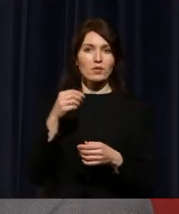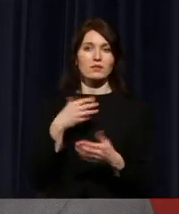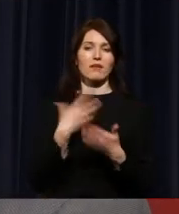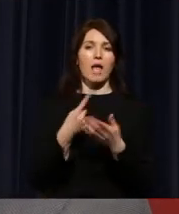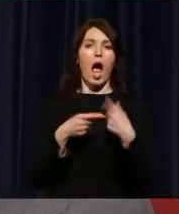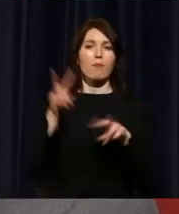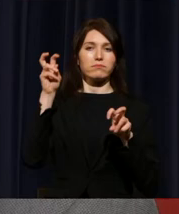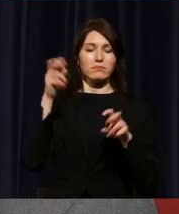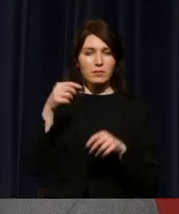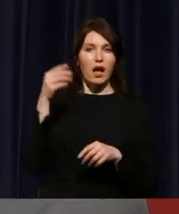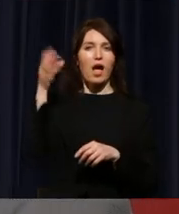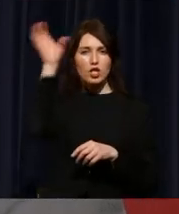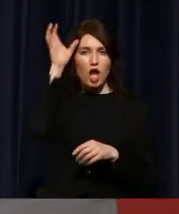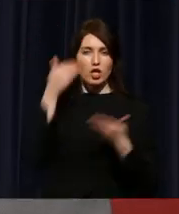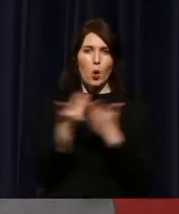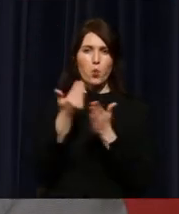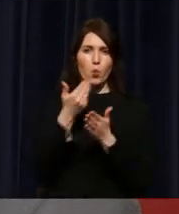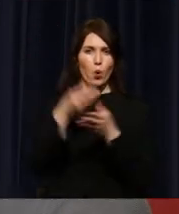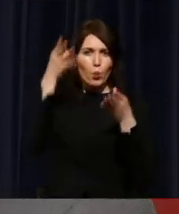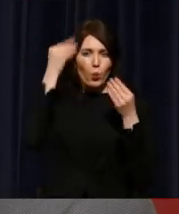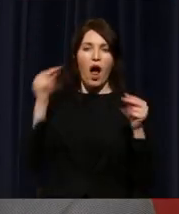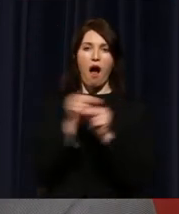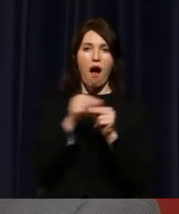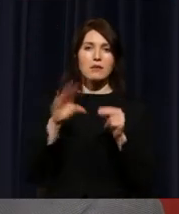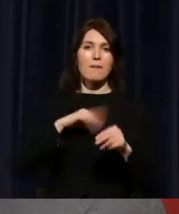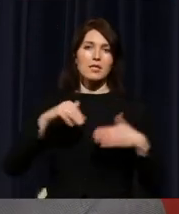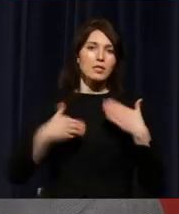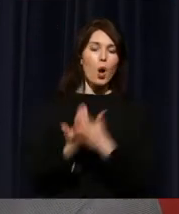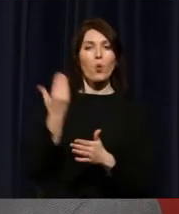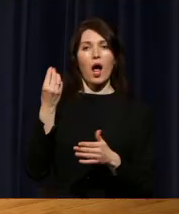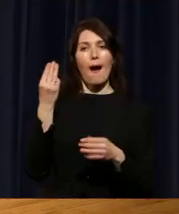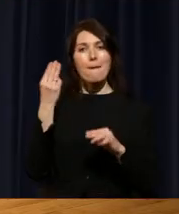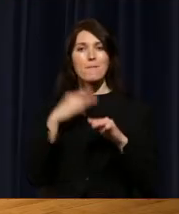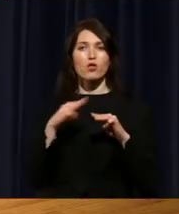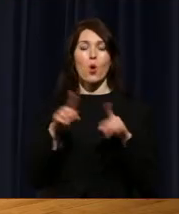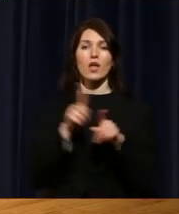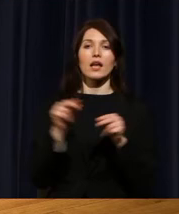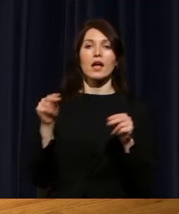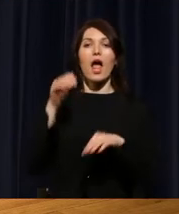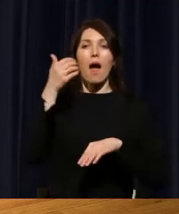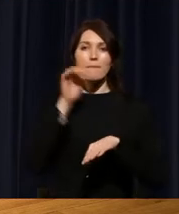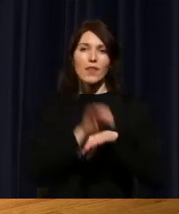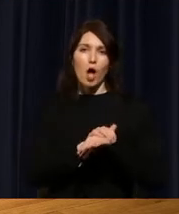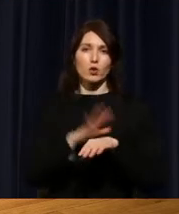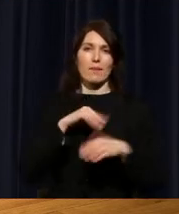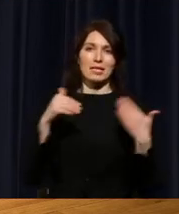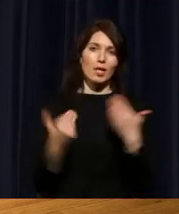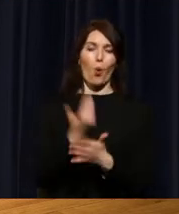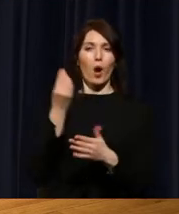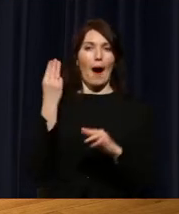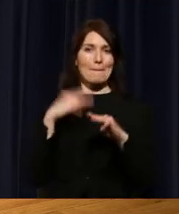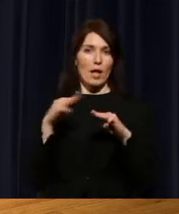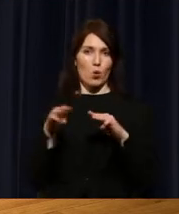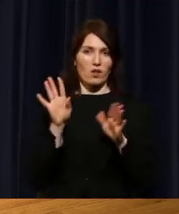savā softvērā, ārstē pēc jaunākām metodēm un ārstē pēc jaunākām un diagnosticē pēc jaunākām